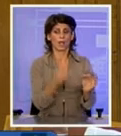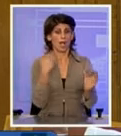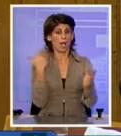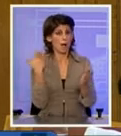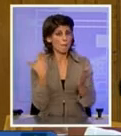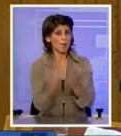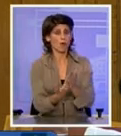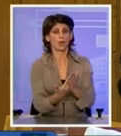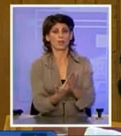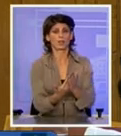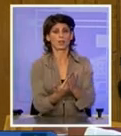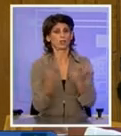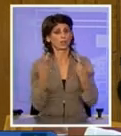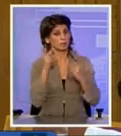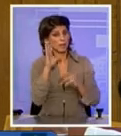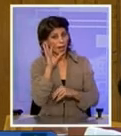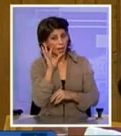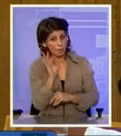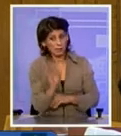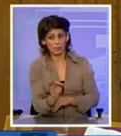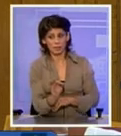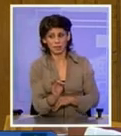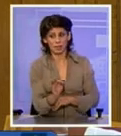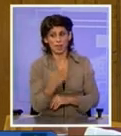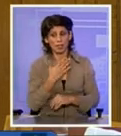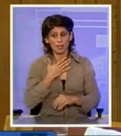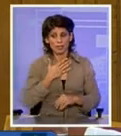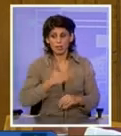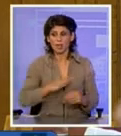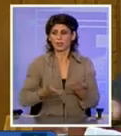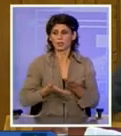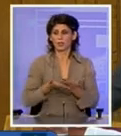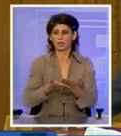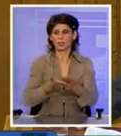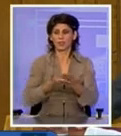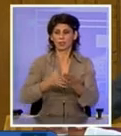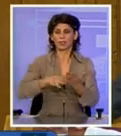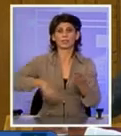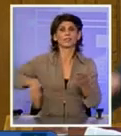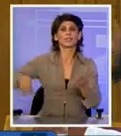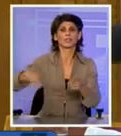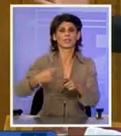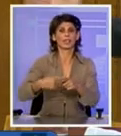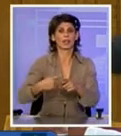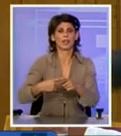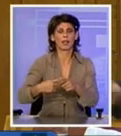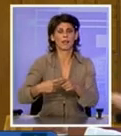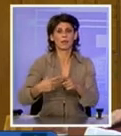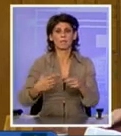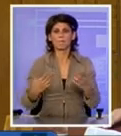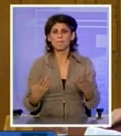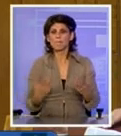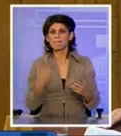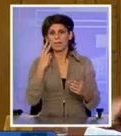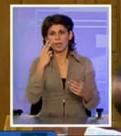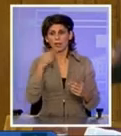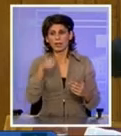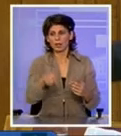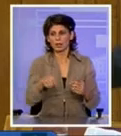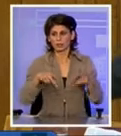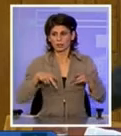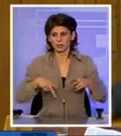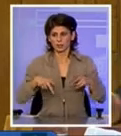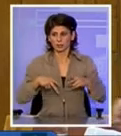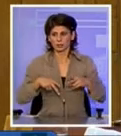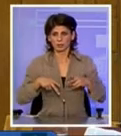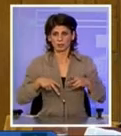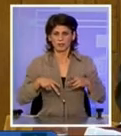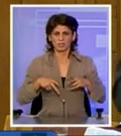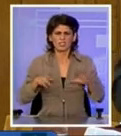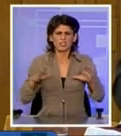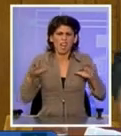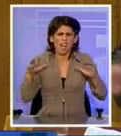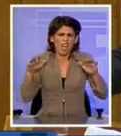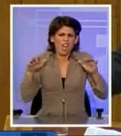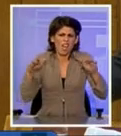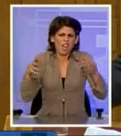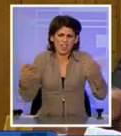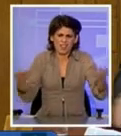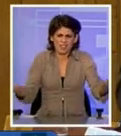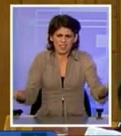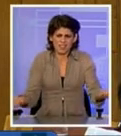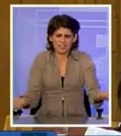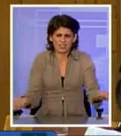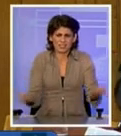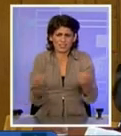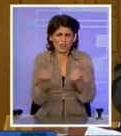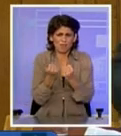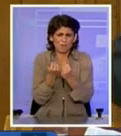απόδειξη του ότι πραγματικά θέλετε να βοηθήσετε αυτή τη χώρα. Και είδαμε αυτή την κυβέρνηση, η οποία είναι ένα τερατούργημα. Και βέβαια